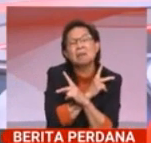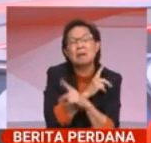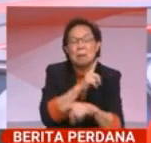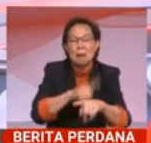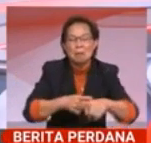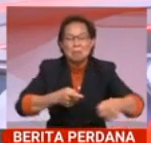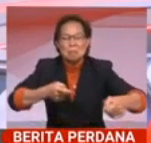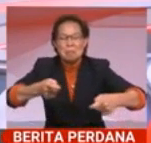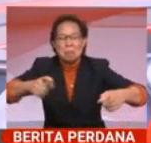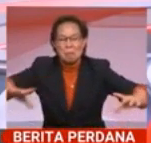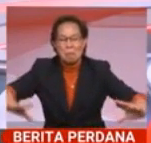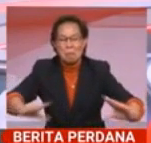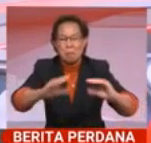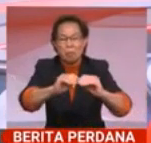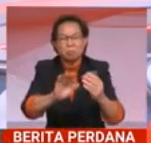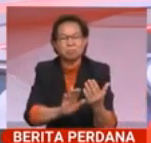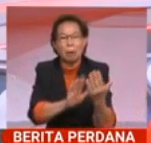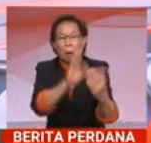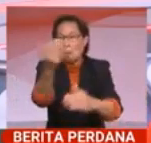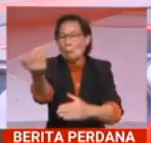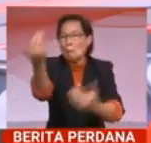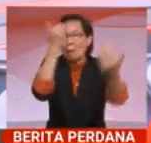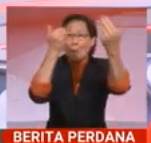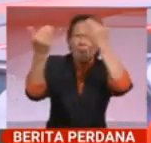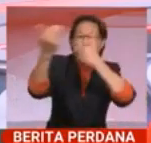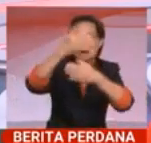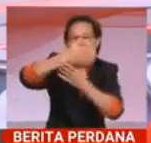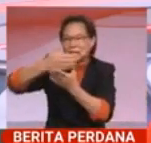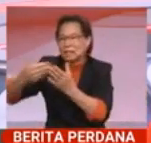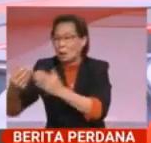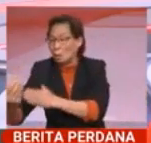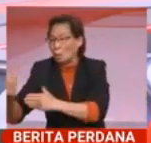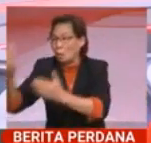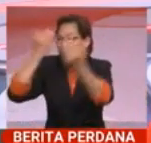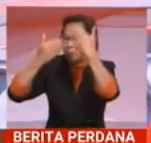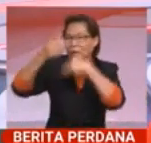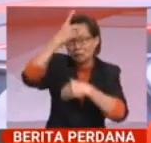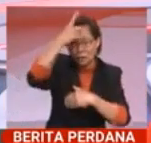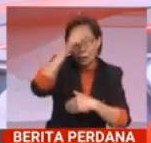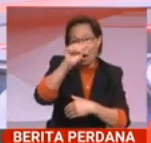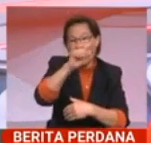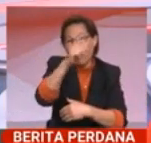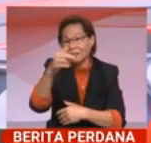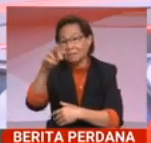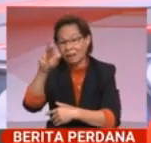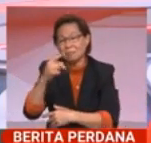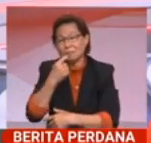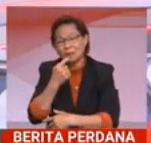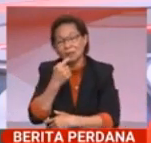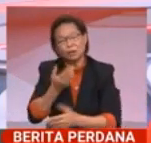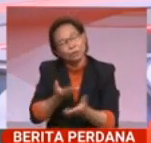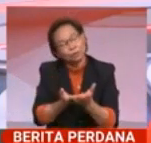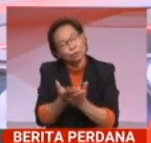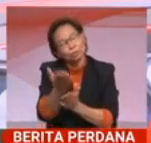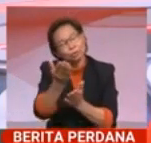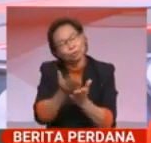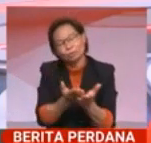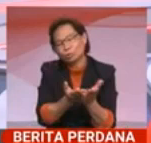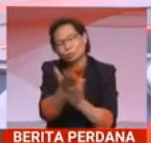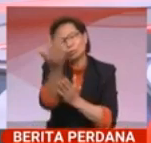mengendalikan persidangan. Meski berdepan tomahan segelintir pihak, Dato' Azhar Azizan Harun berkata beliau akan terus